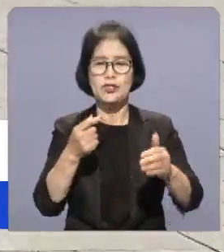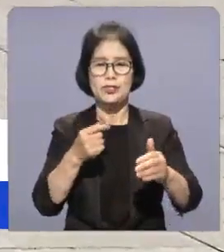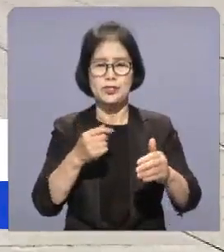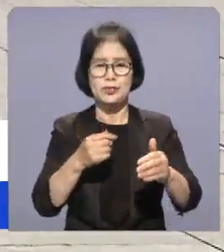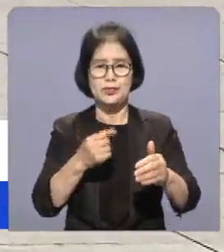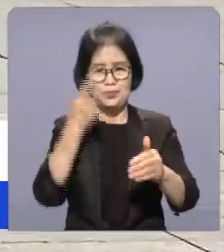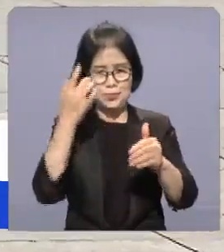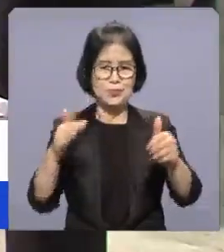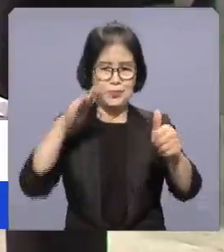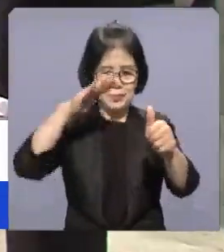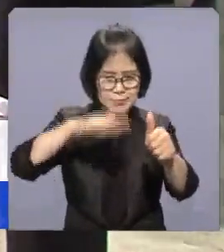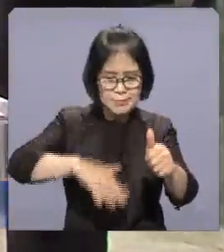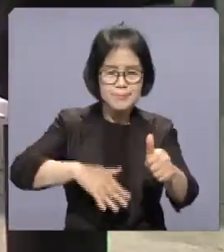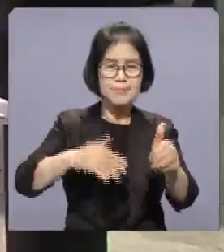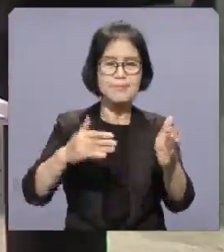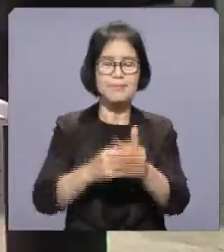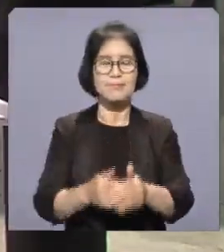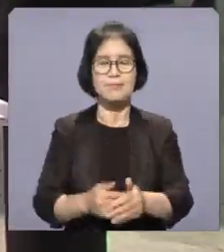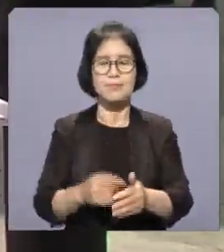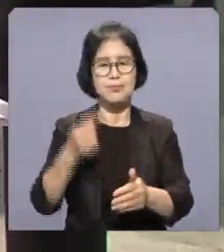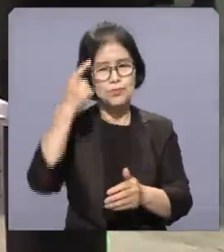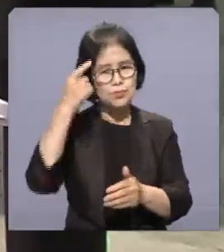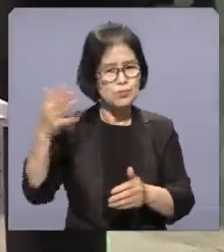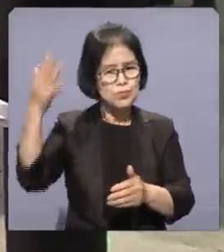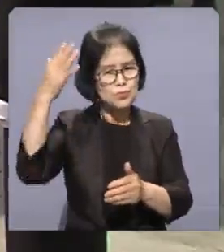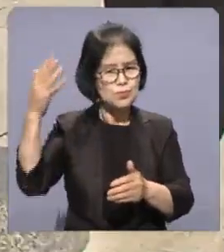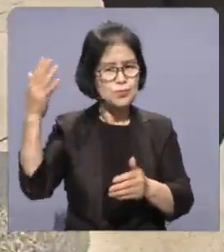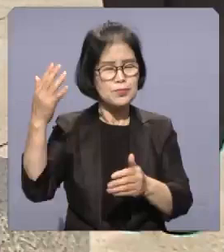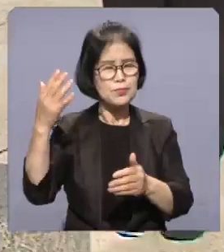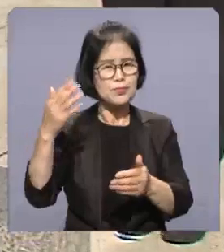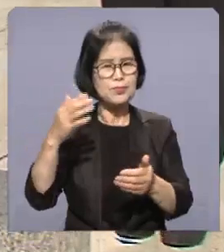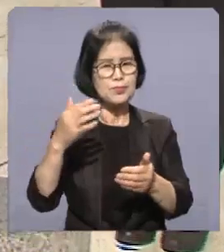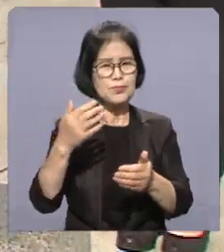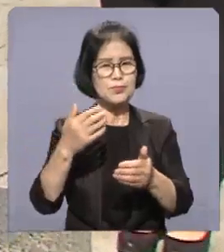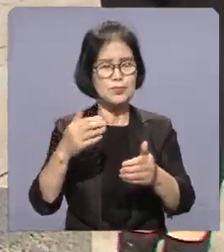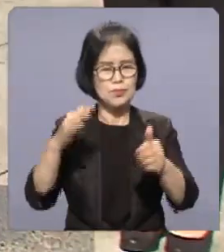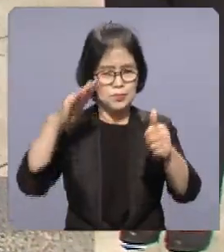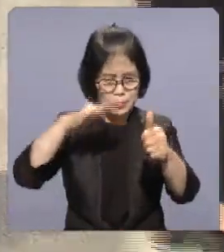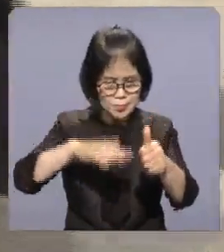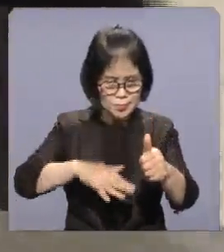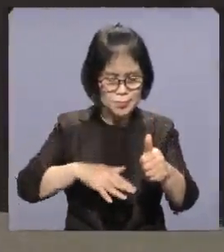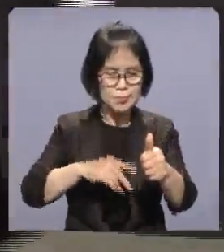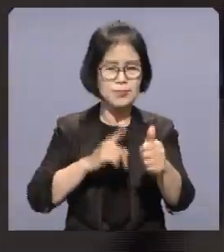찾았습니다. 순국 선열과 호국 영령들을 참배한 김 지사.